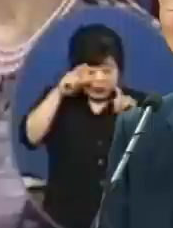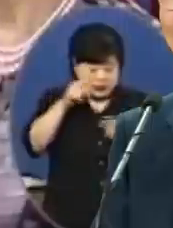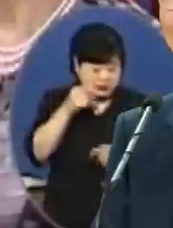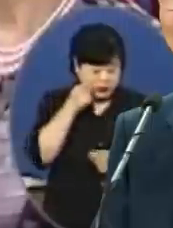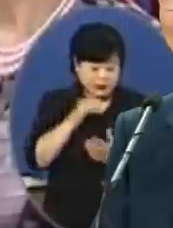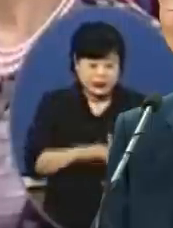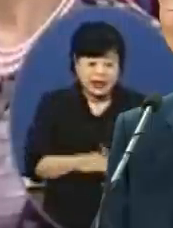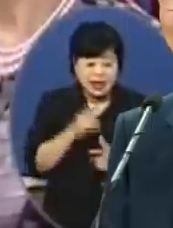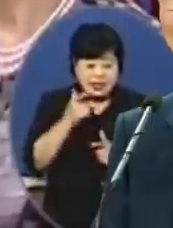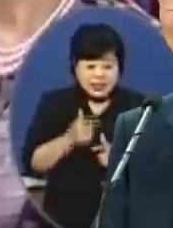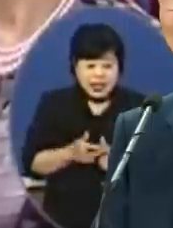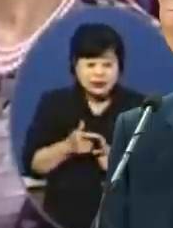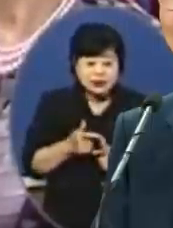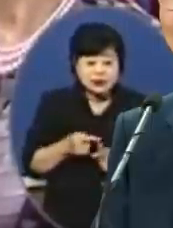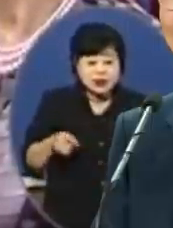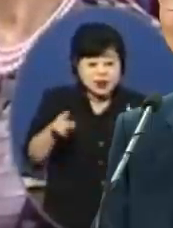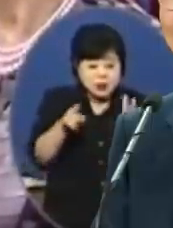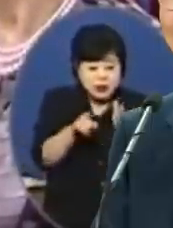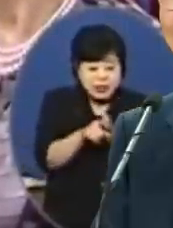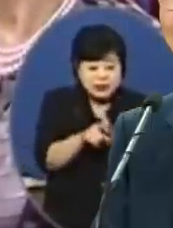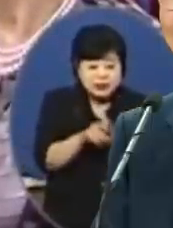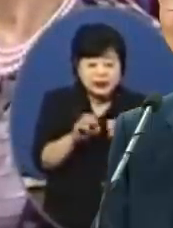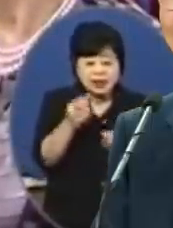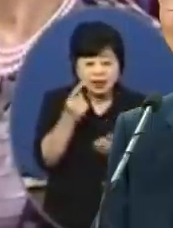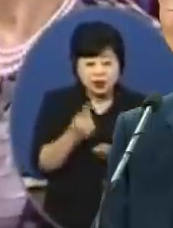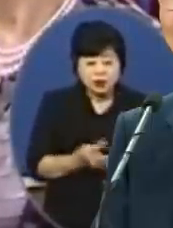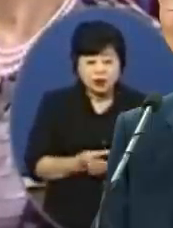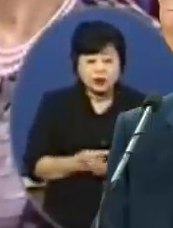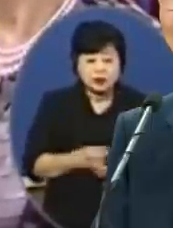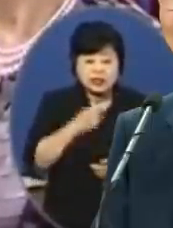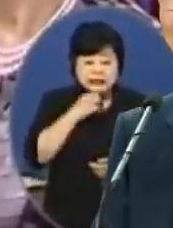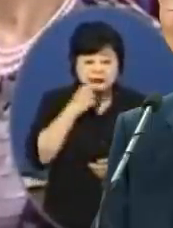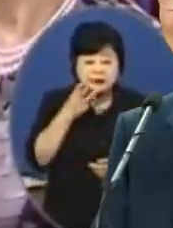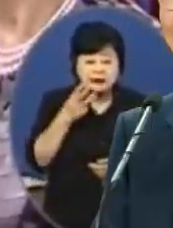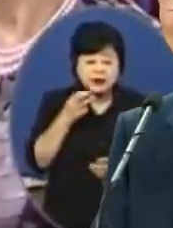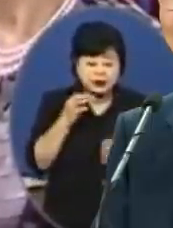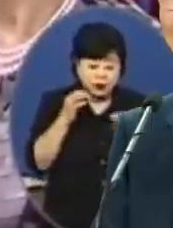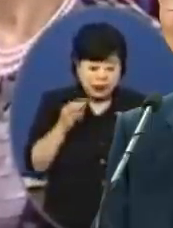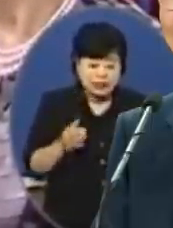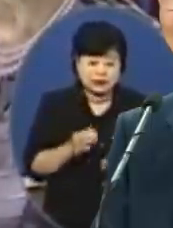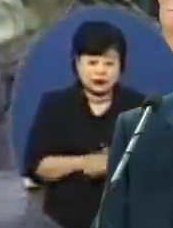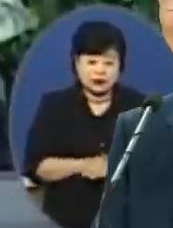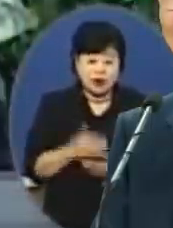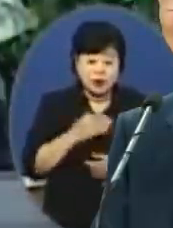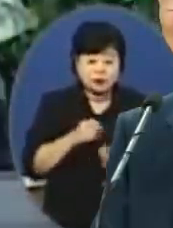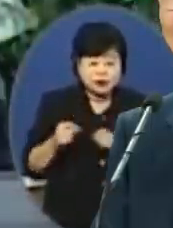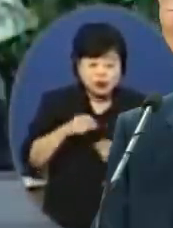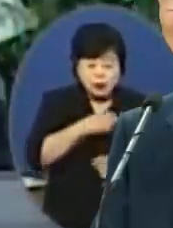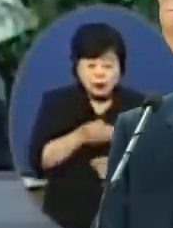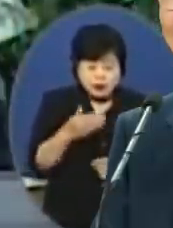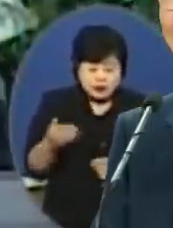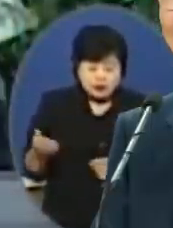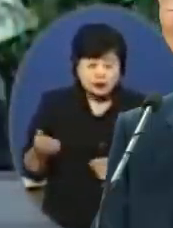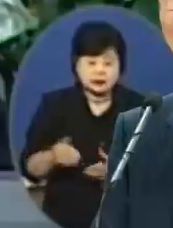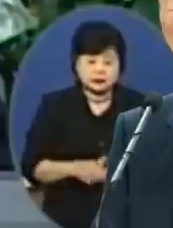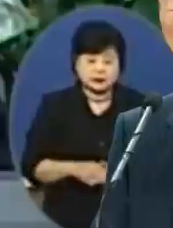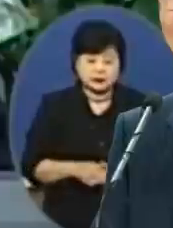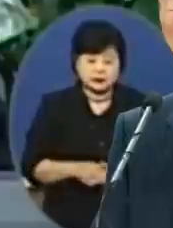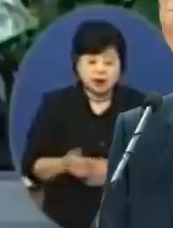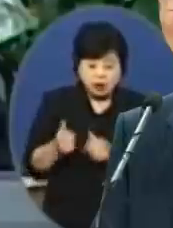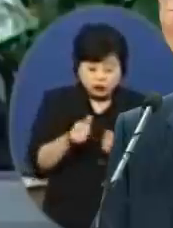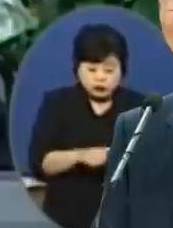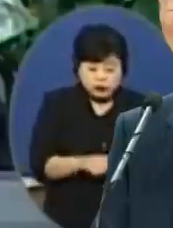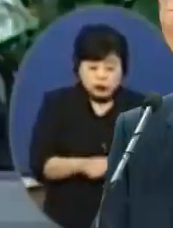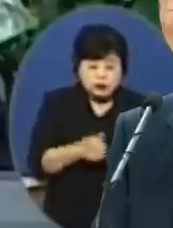없습니다. 예수님은 그를 위해서 이 땅에 내려와서 33년을 계셨고 그의 몸을 찢고 피를 흘려서